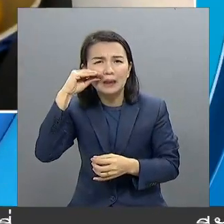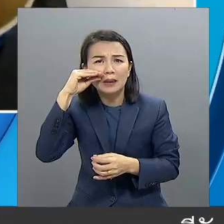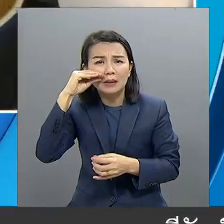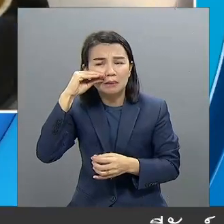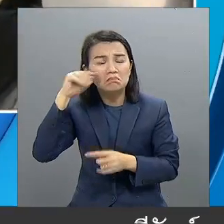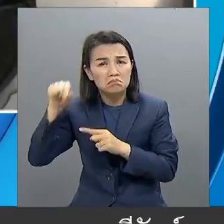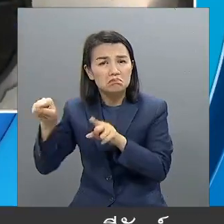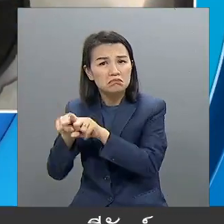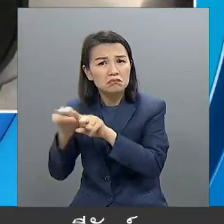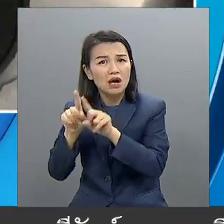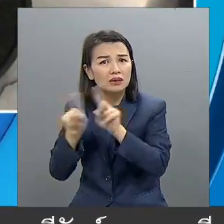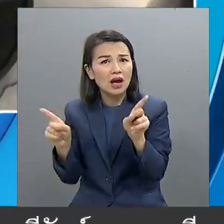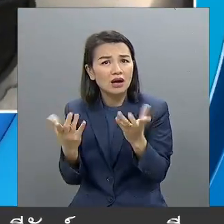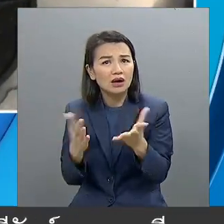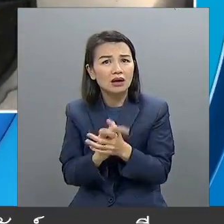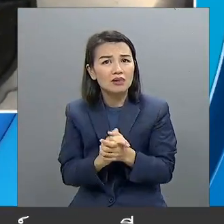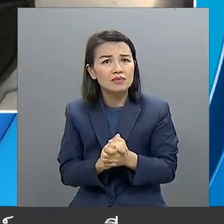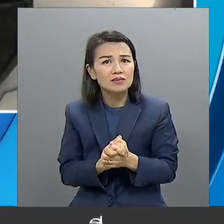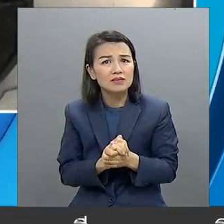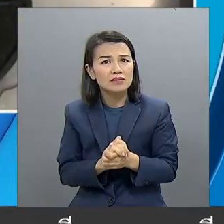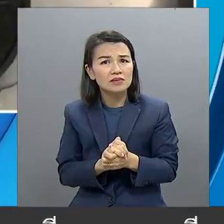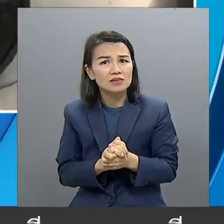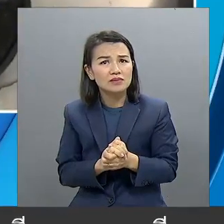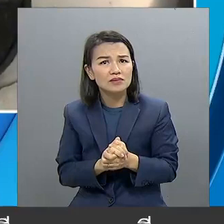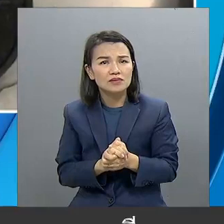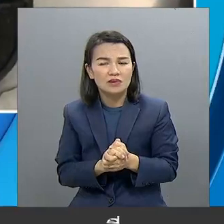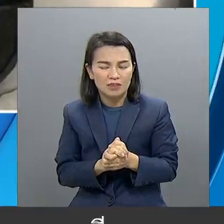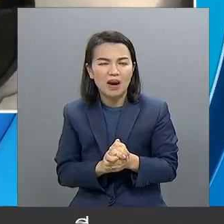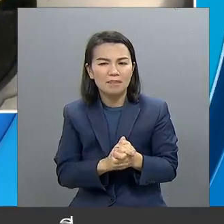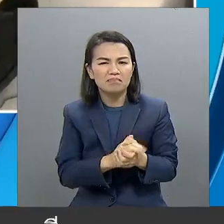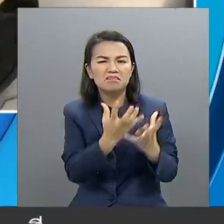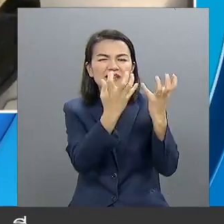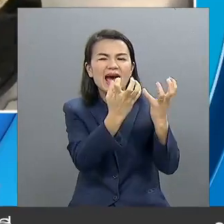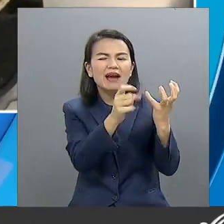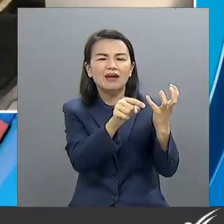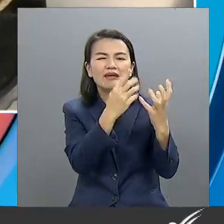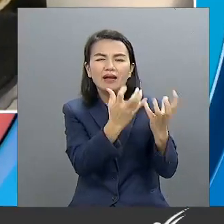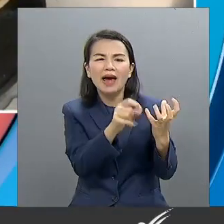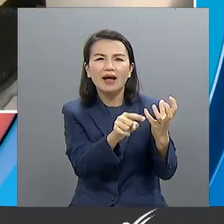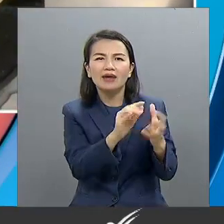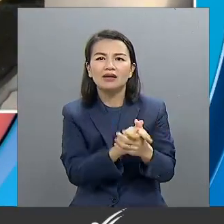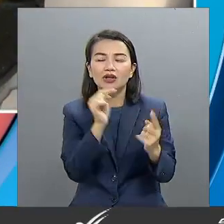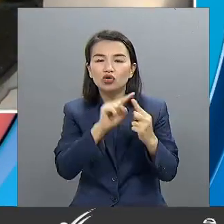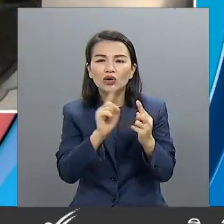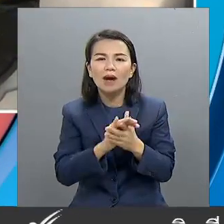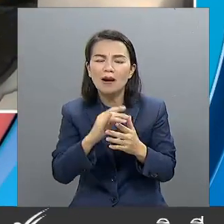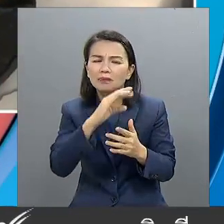อาจจะไม่มีนะตร แกงส้มท